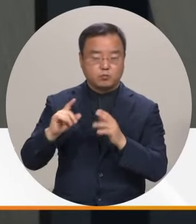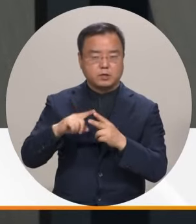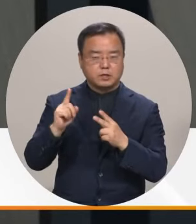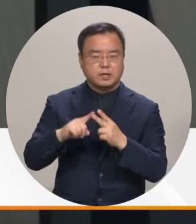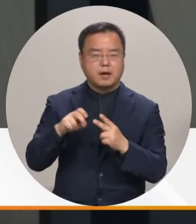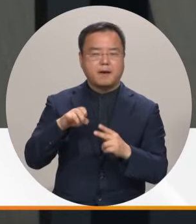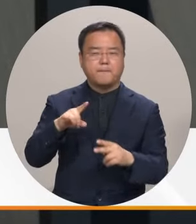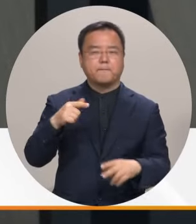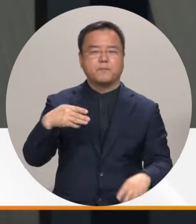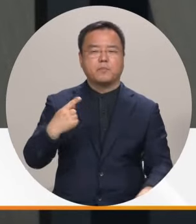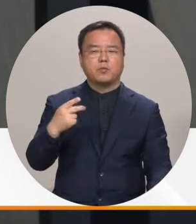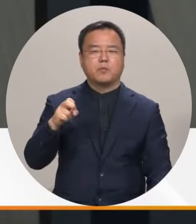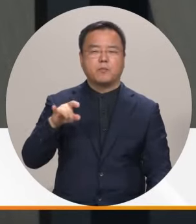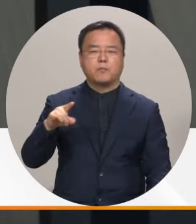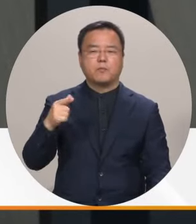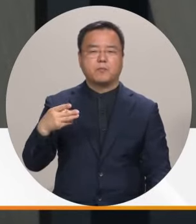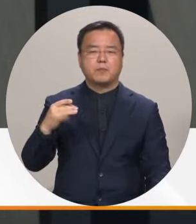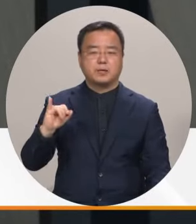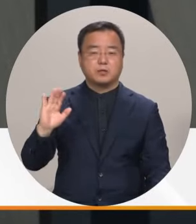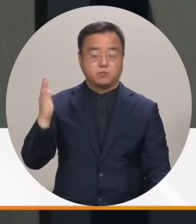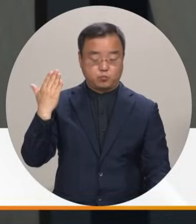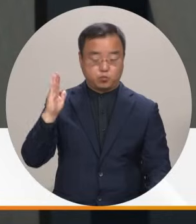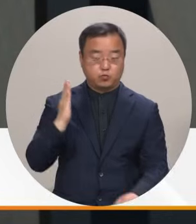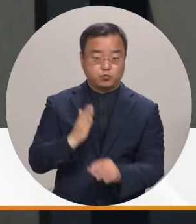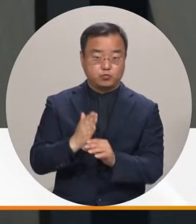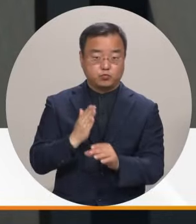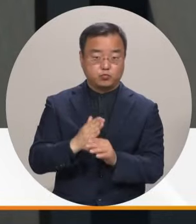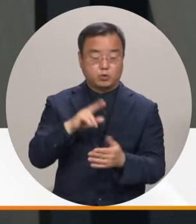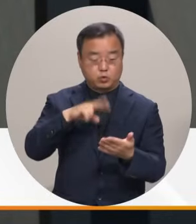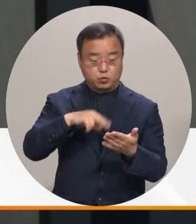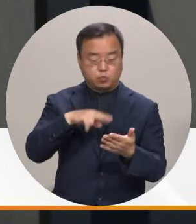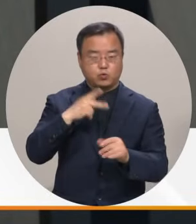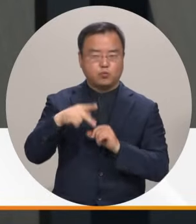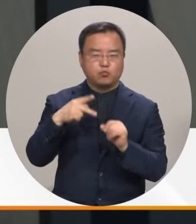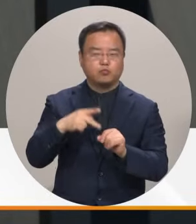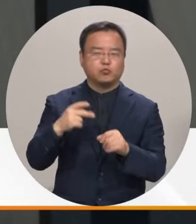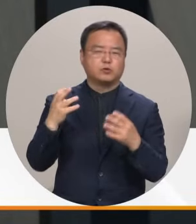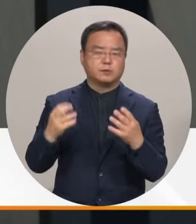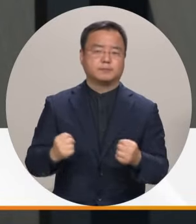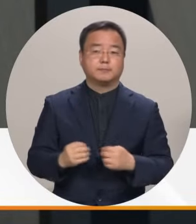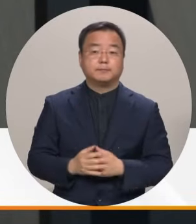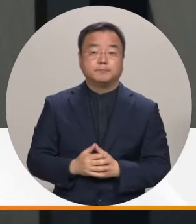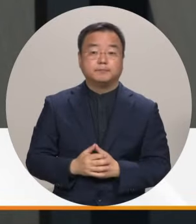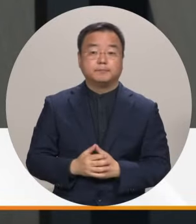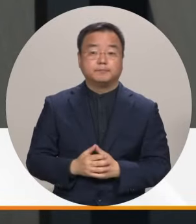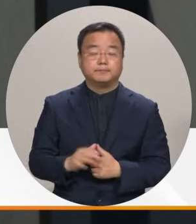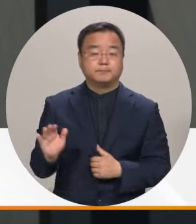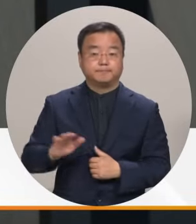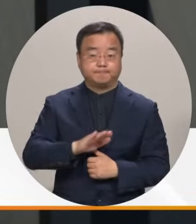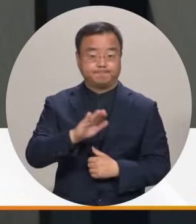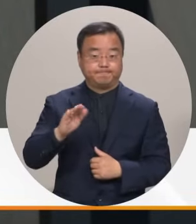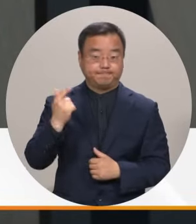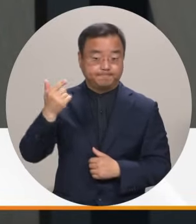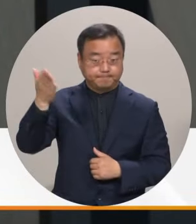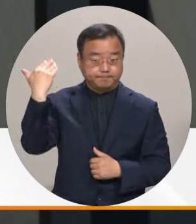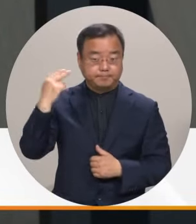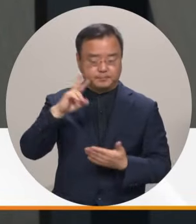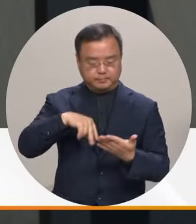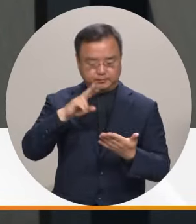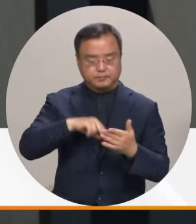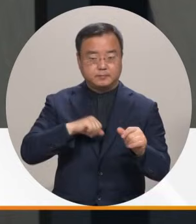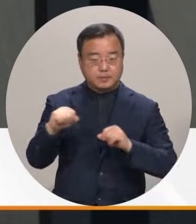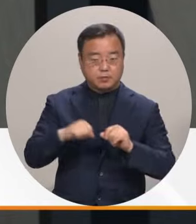멘티도 할 수 있고요 또는 요즘에는 아이들이 독서 프로그램을 굉장히 많이 합니다 저희가 예전에는 독서 활동